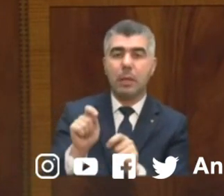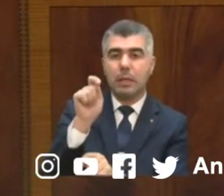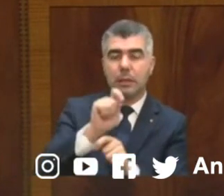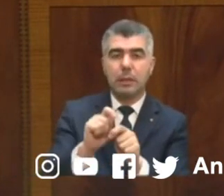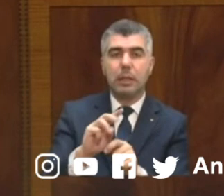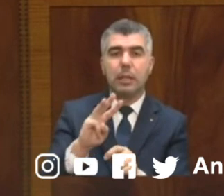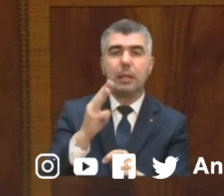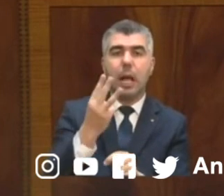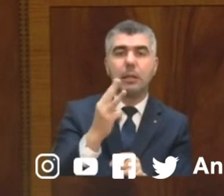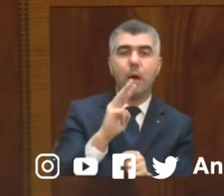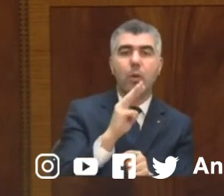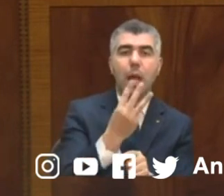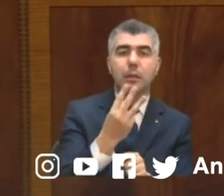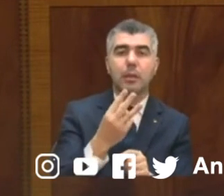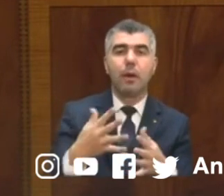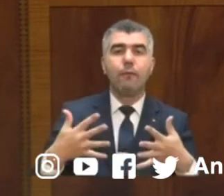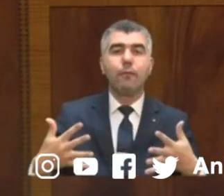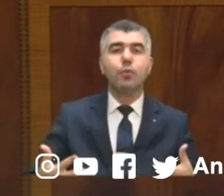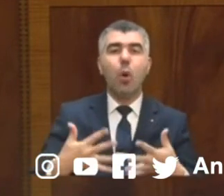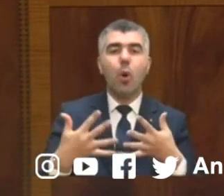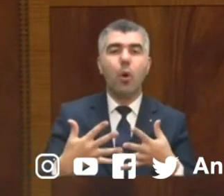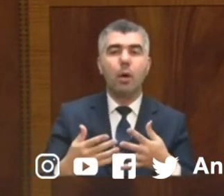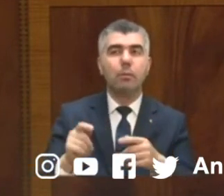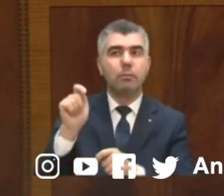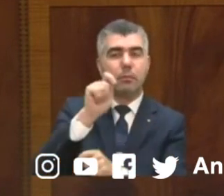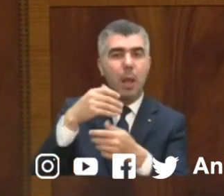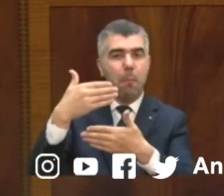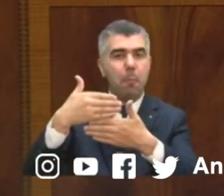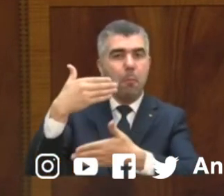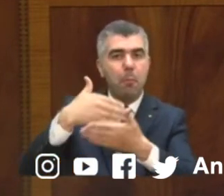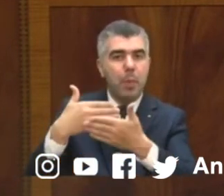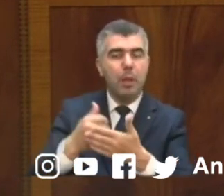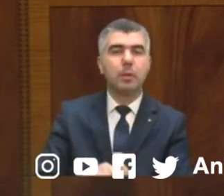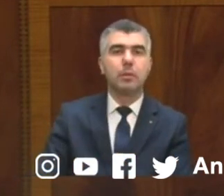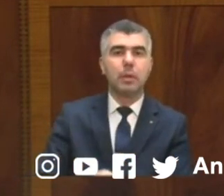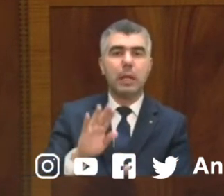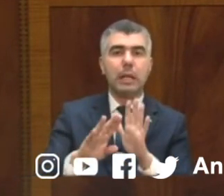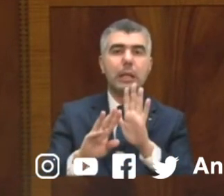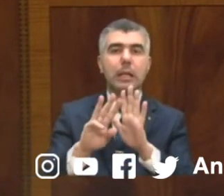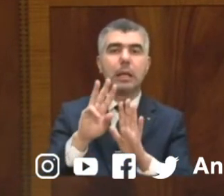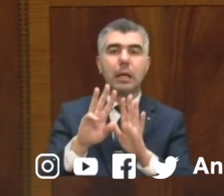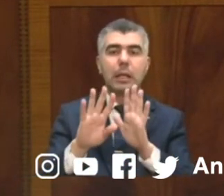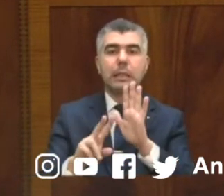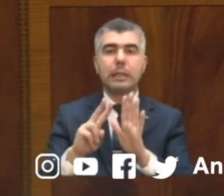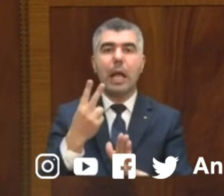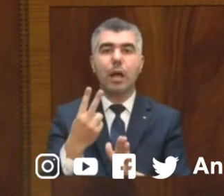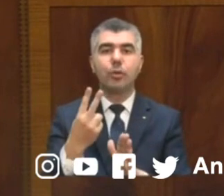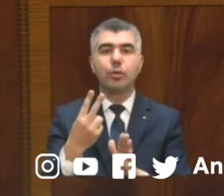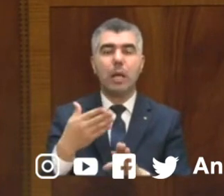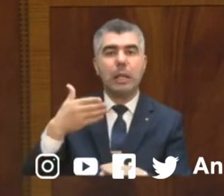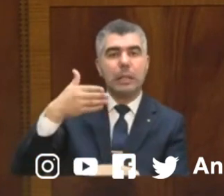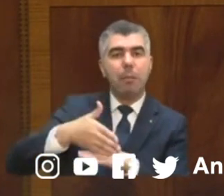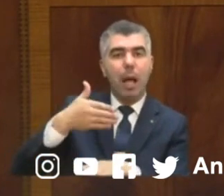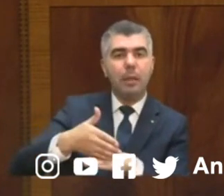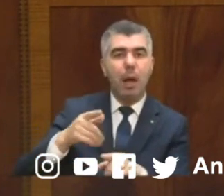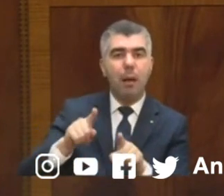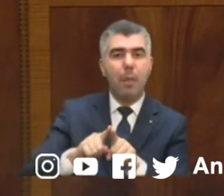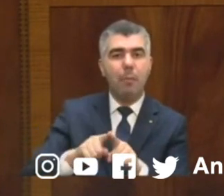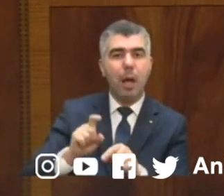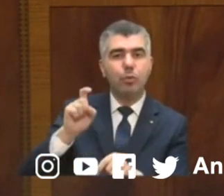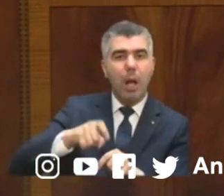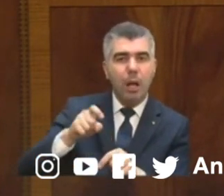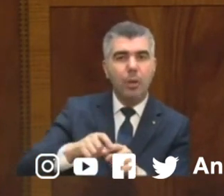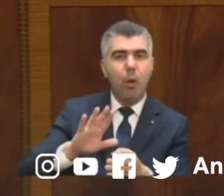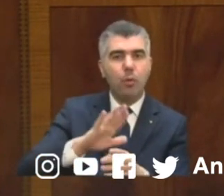33 سوق قروي أسبوعي، تهيئة 13 مجزرة منها 3 المجازر خاصة بالدواجن، تهيئة